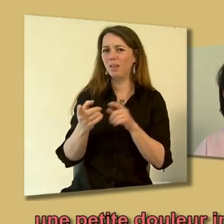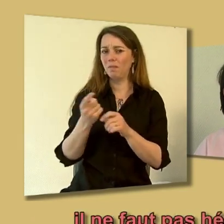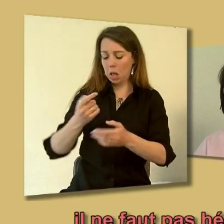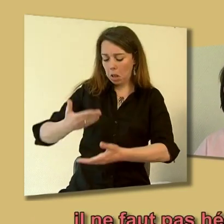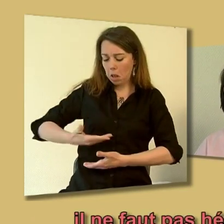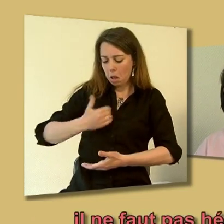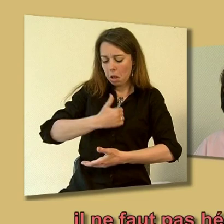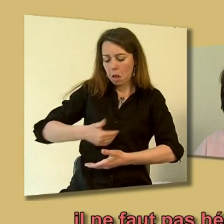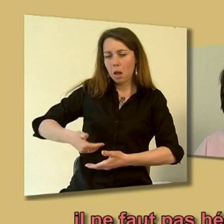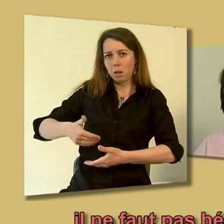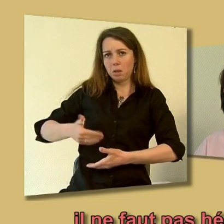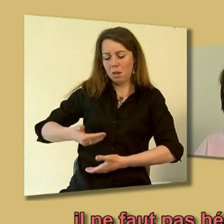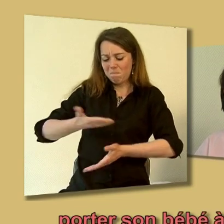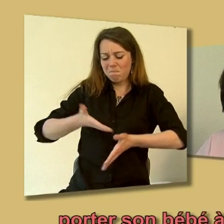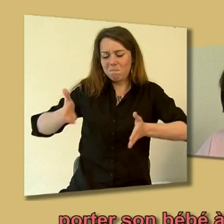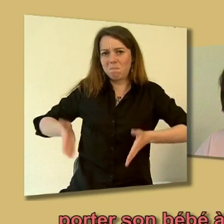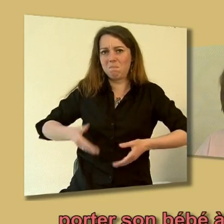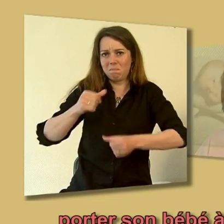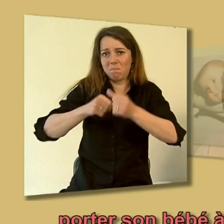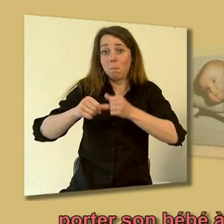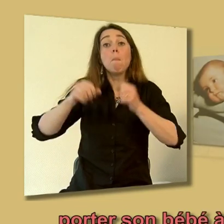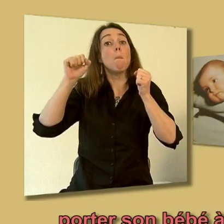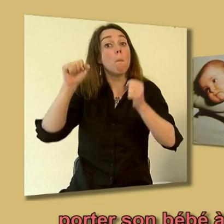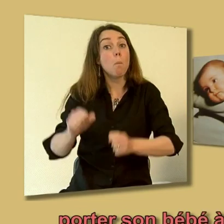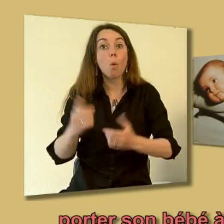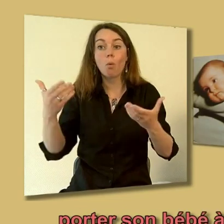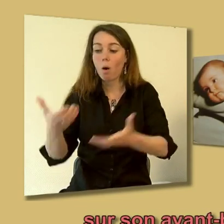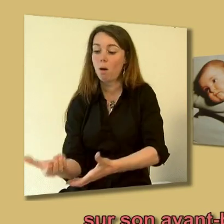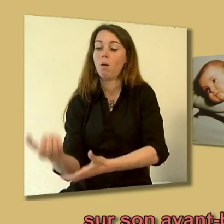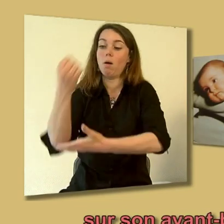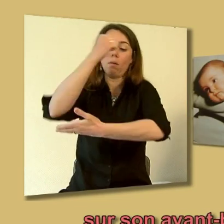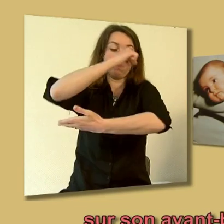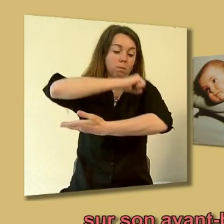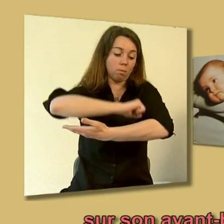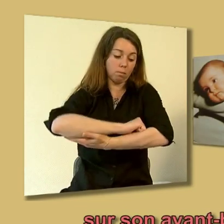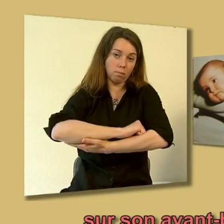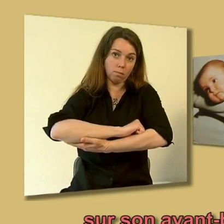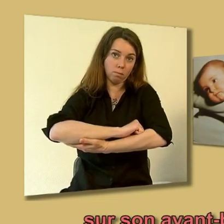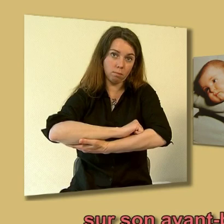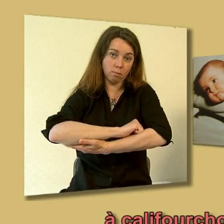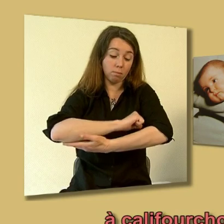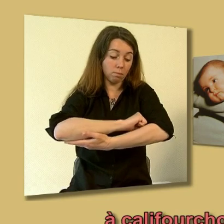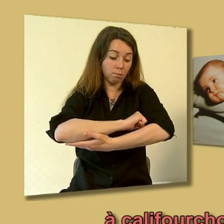intestinale, il ne faut pas hésiter à porter son bébé à cheval sur son avant-bras, un peu en califourchon.